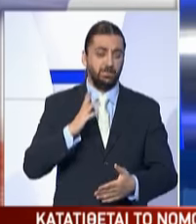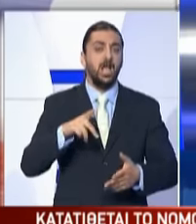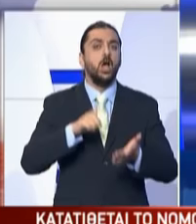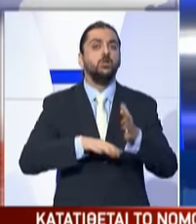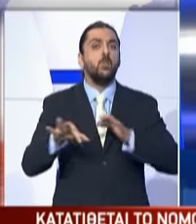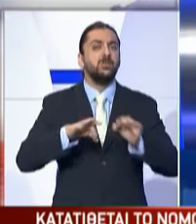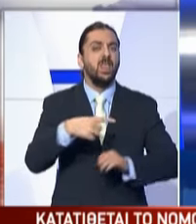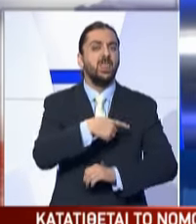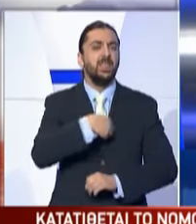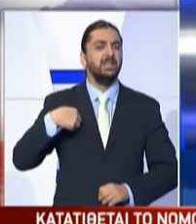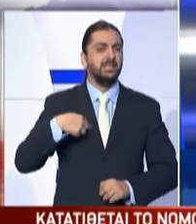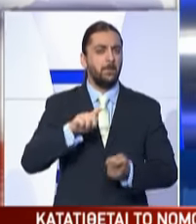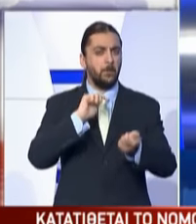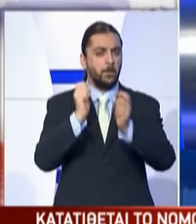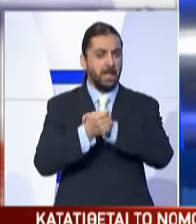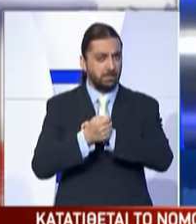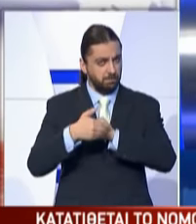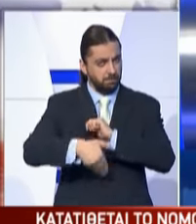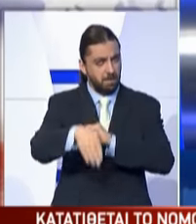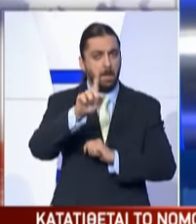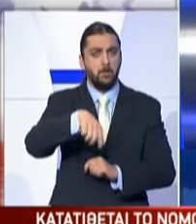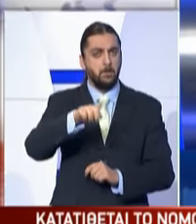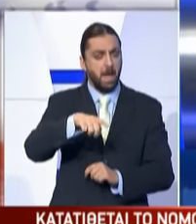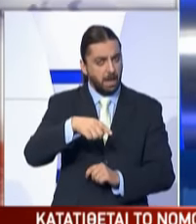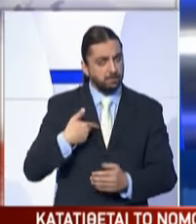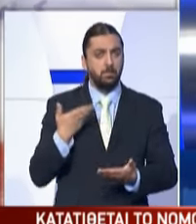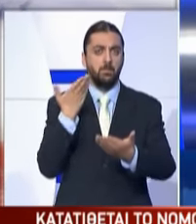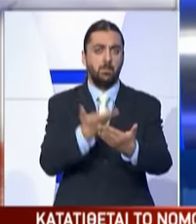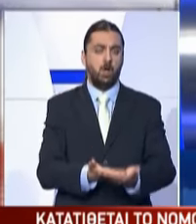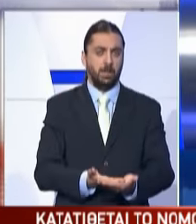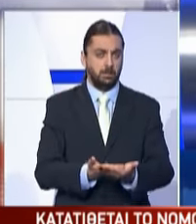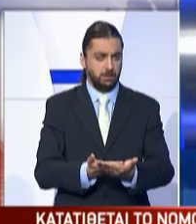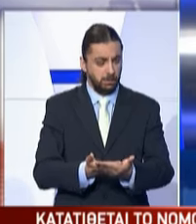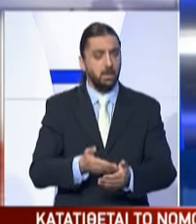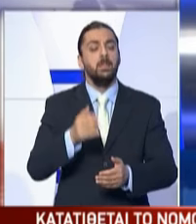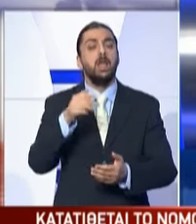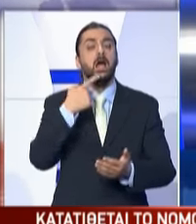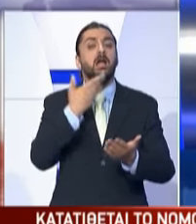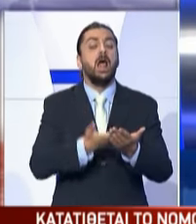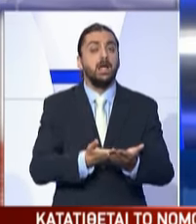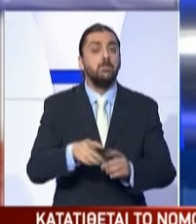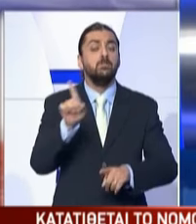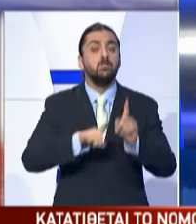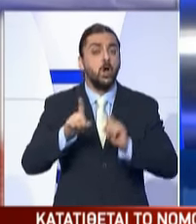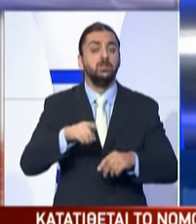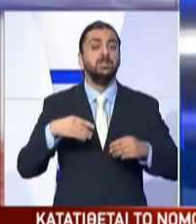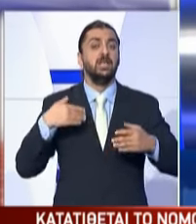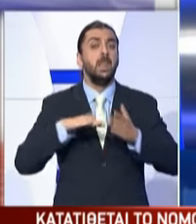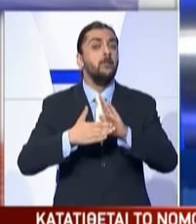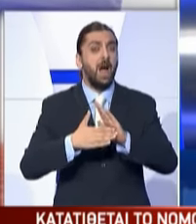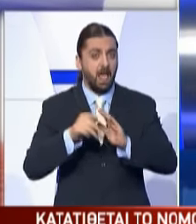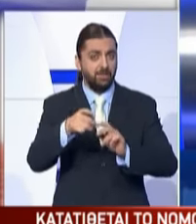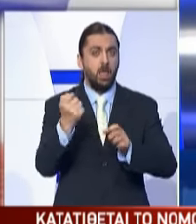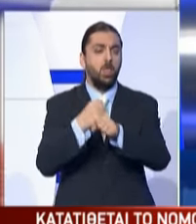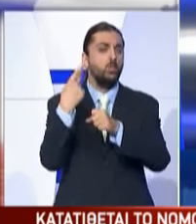Διοικητικής Μεταρρύθμισης αναμένεται να κατατεθεί μέσα στα επόμενα 24 ώρα και προβλέπει πως οι υπάλληλοι που θα τεθούν σε διαθεσιμότητα